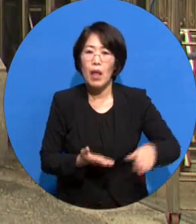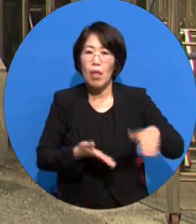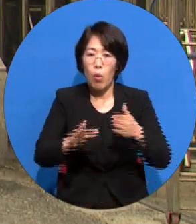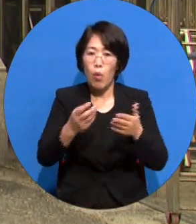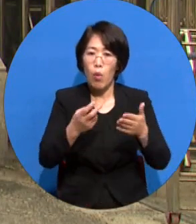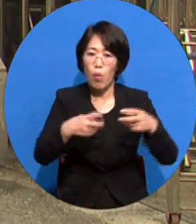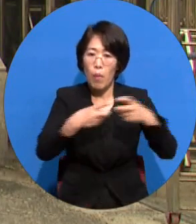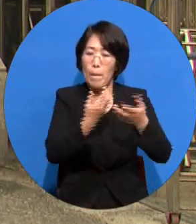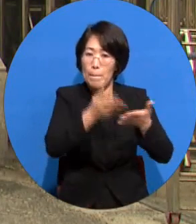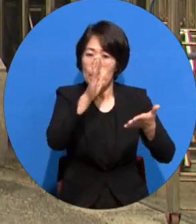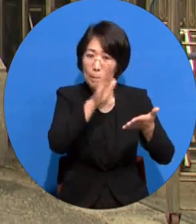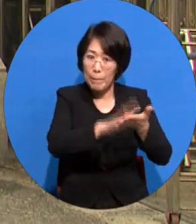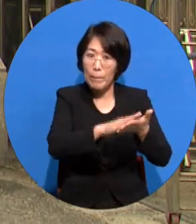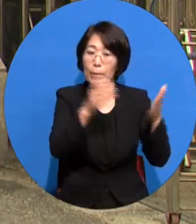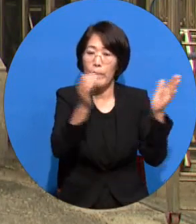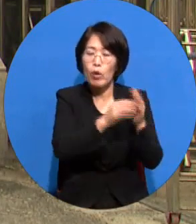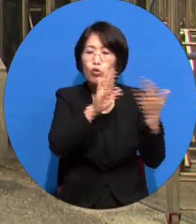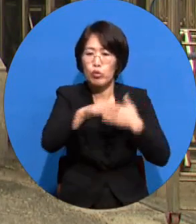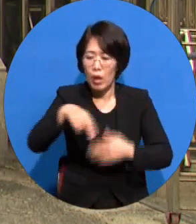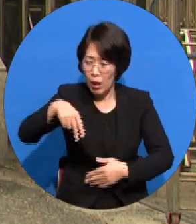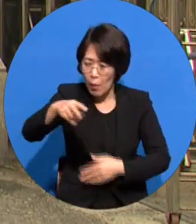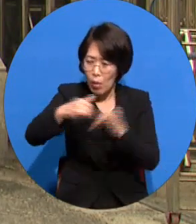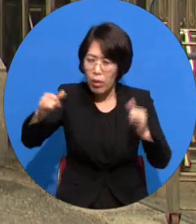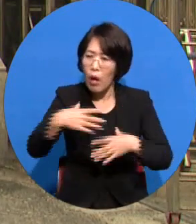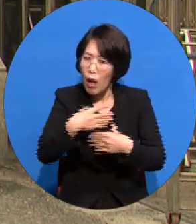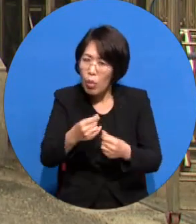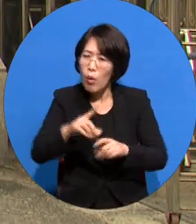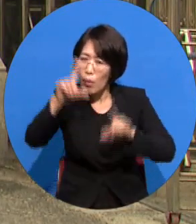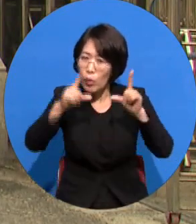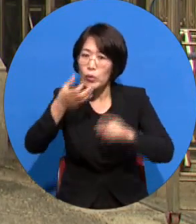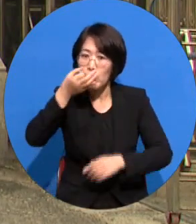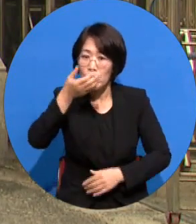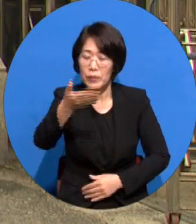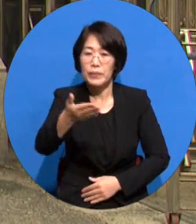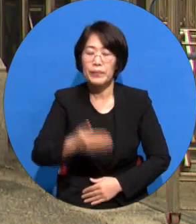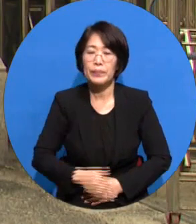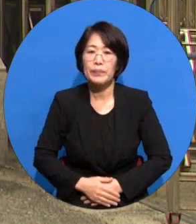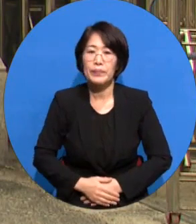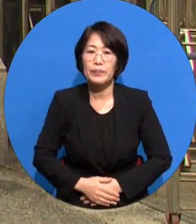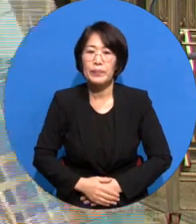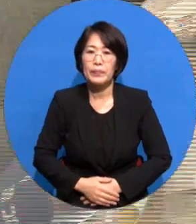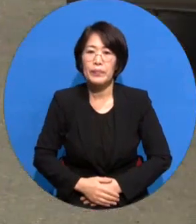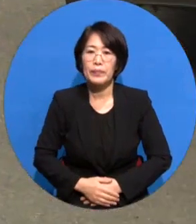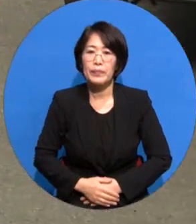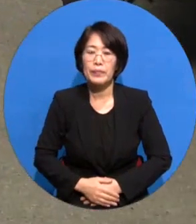도로교통법이 개정된 뒤 보행자들의 안전 실태는 어떨까요? 현장을 한번 나와봤습니다.